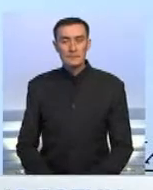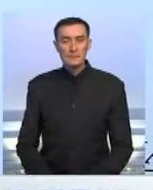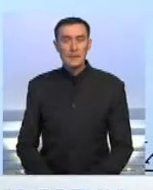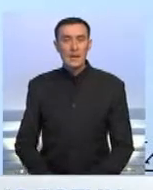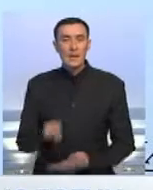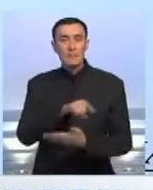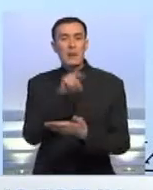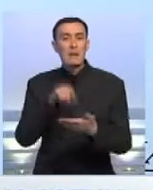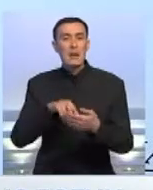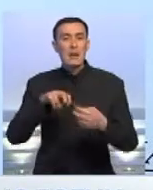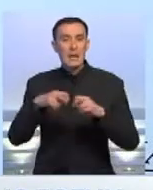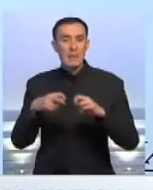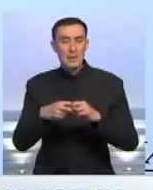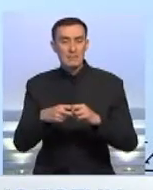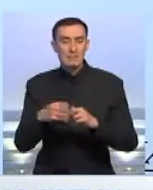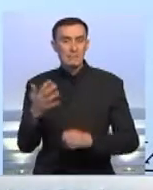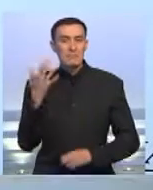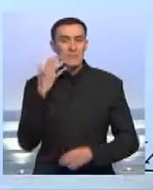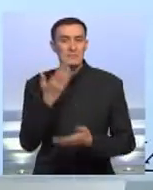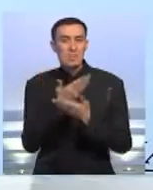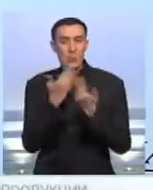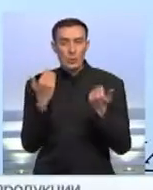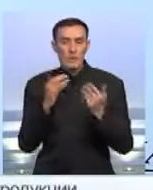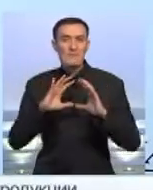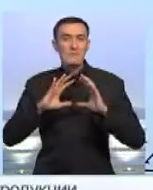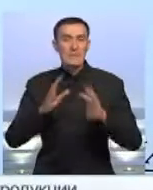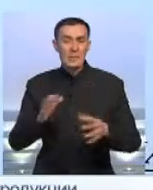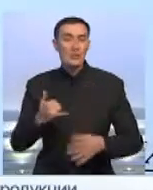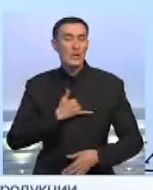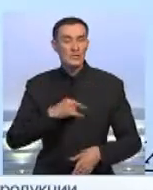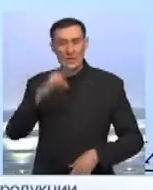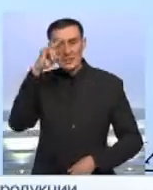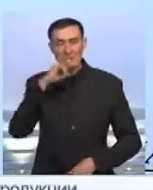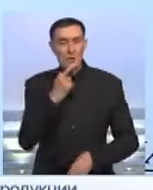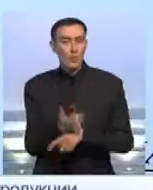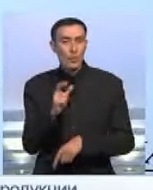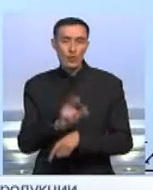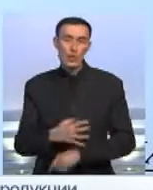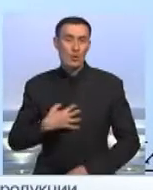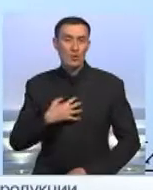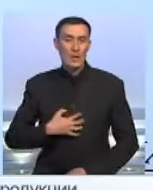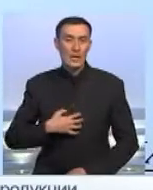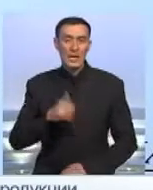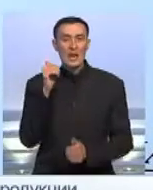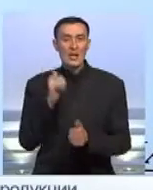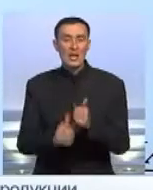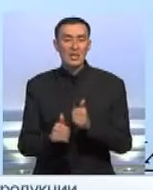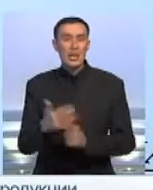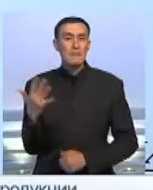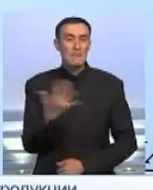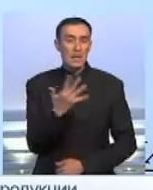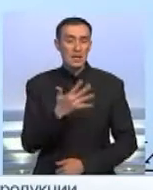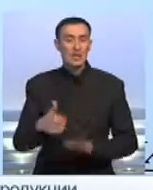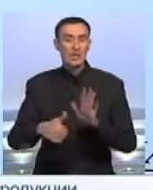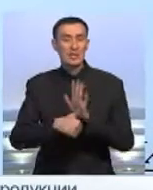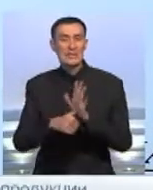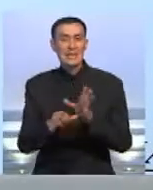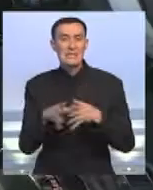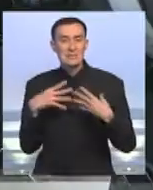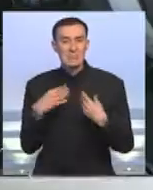Проблема бесплодия вообще во всем мире и в Казахстане она очень актуальна. Каждая пятая, шестая семья